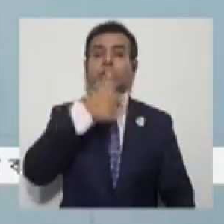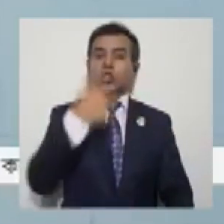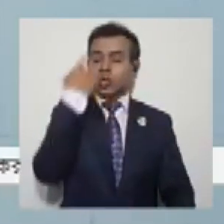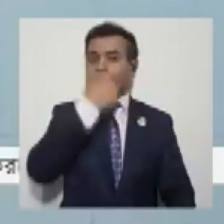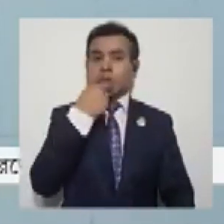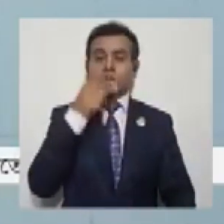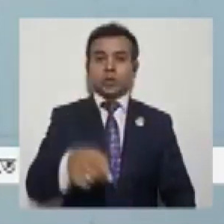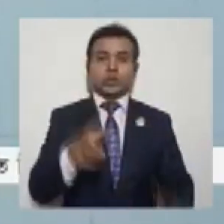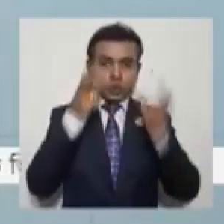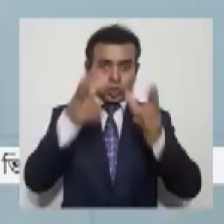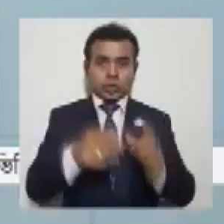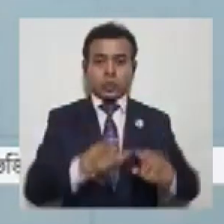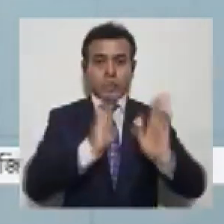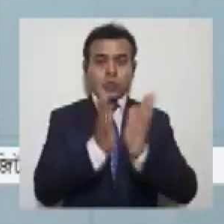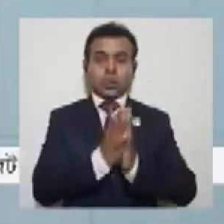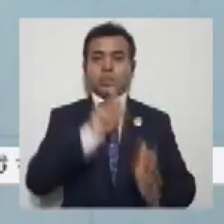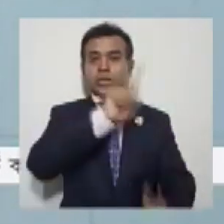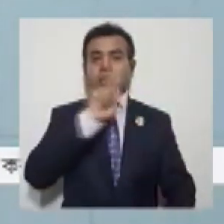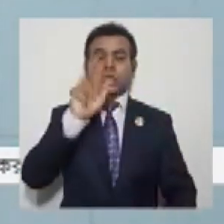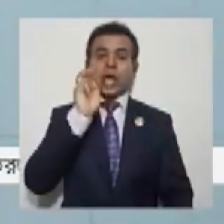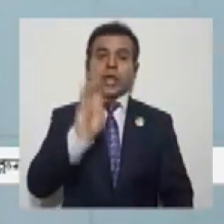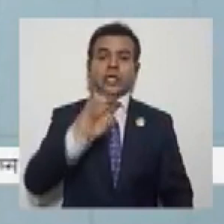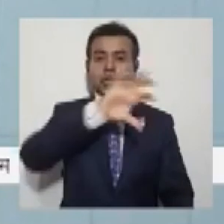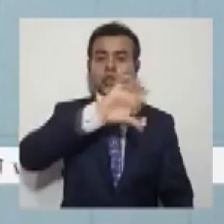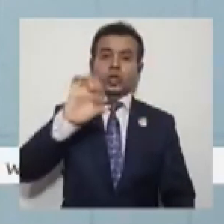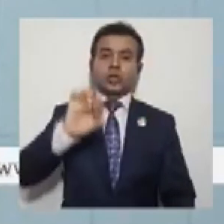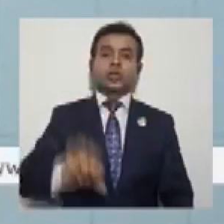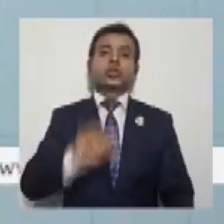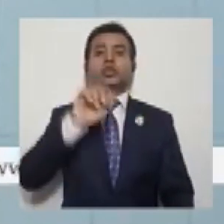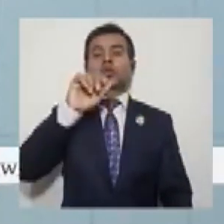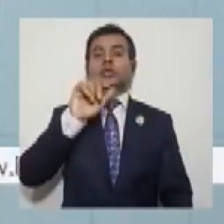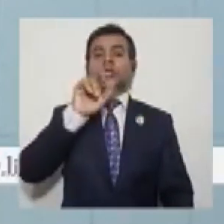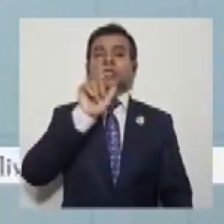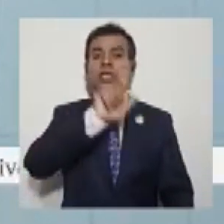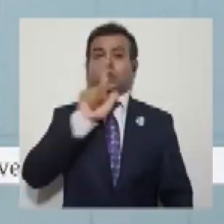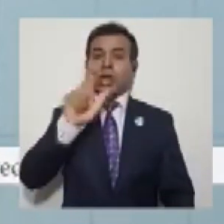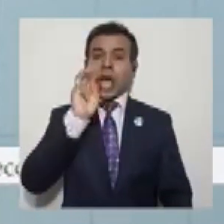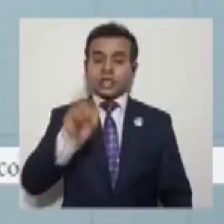এটা হলো হোম কোয়ারেন্টাইনে আছেন 77,931 জন, এবং প্রাতিষ্ঠানিক ভাবে কোয়ারেন্টাইনে আছেন